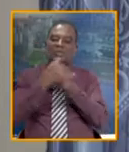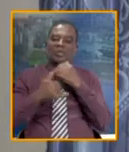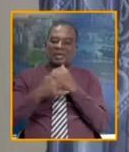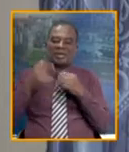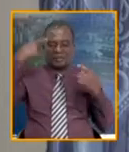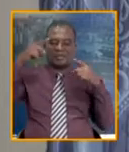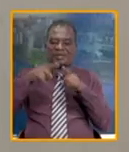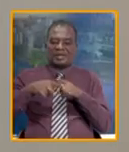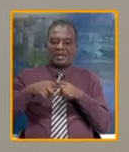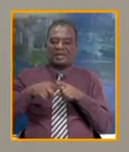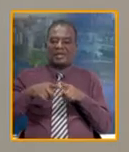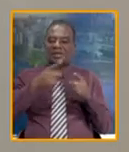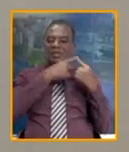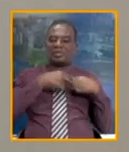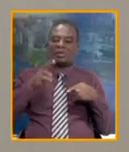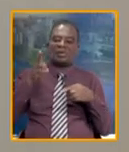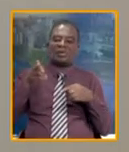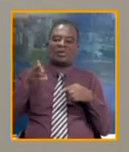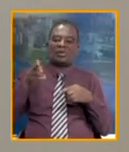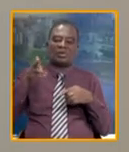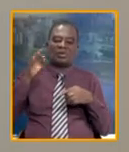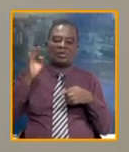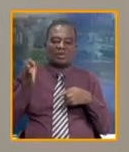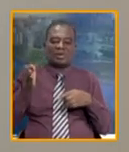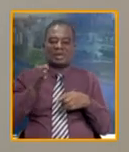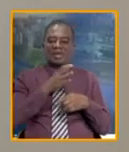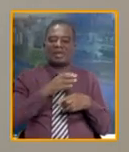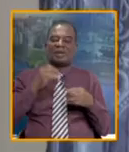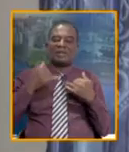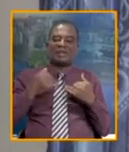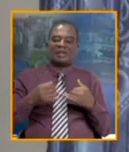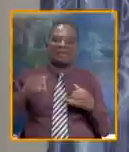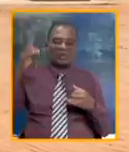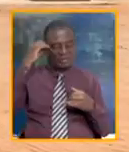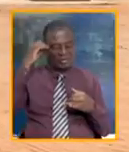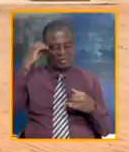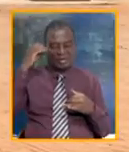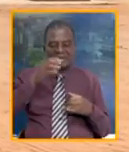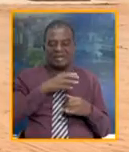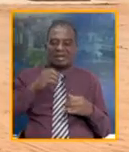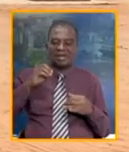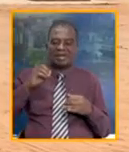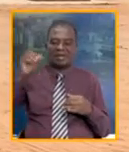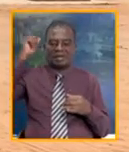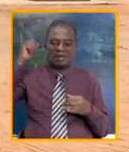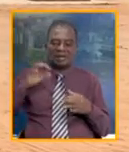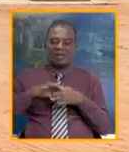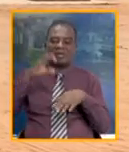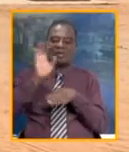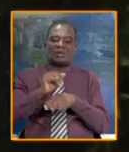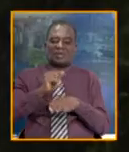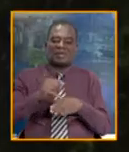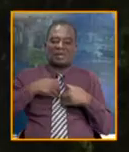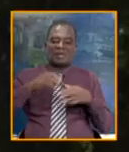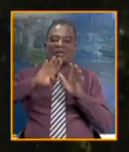d'Oufou-Boigny à Manin-Diori. Nous sommes arrivés au temps d'Alassane Ouattara, Mamadou Issoufou. Le consulat de Côte d'Ivoire au Niger